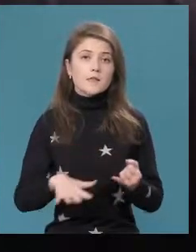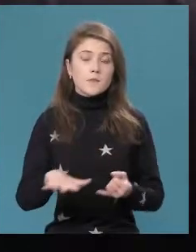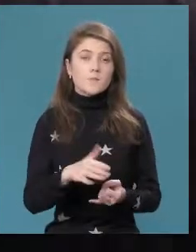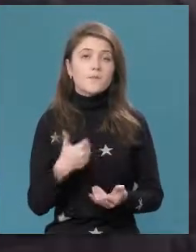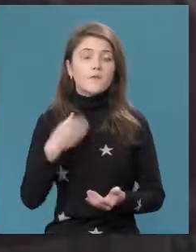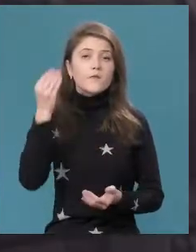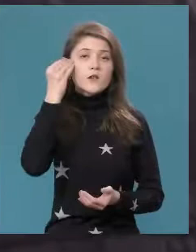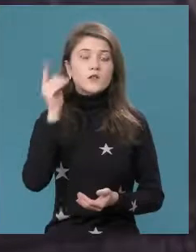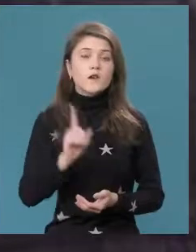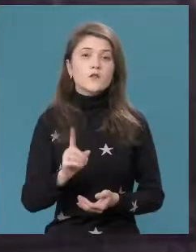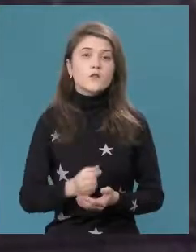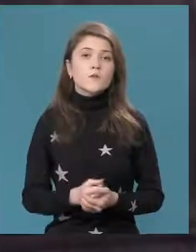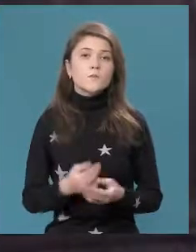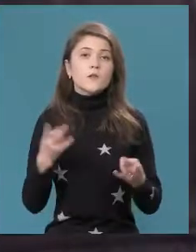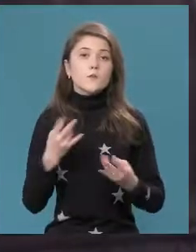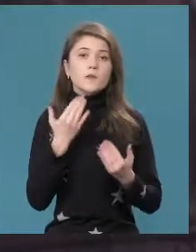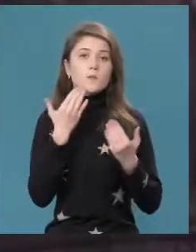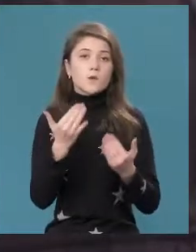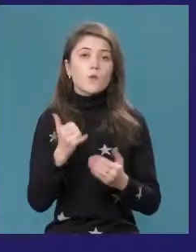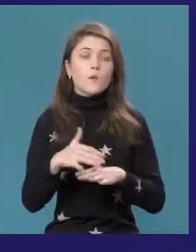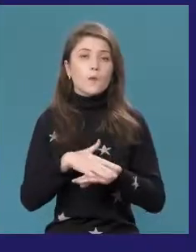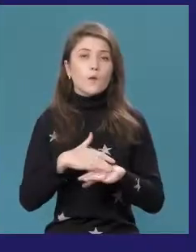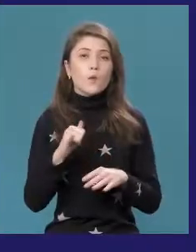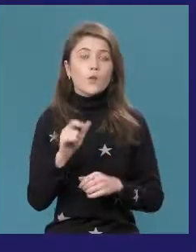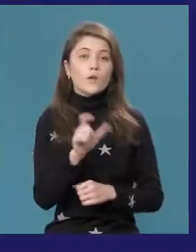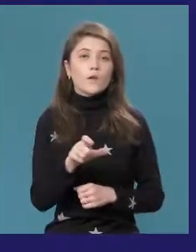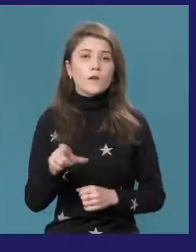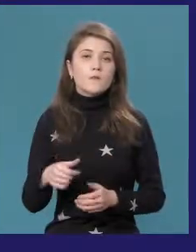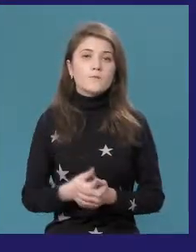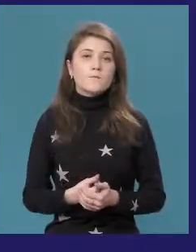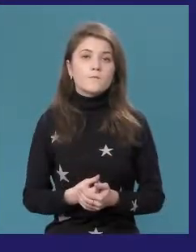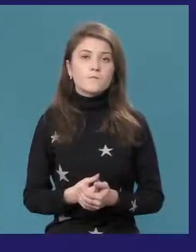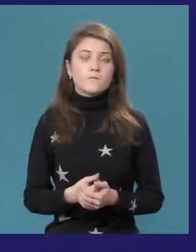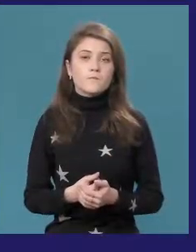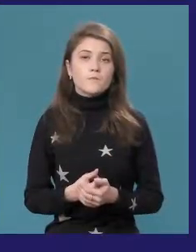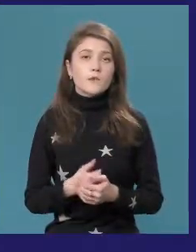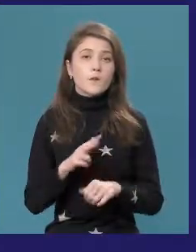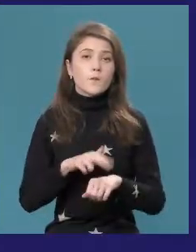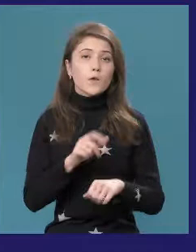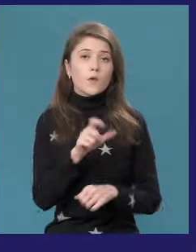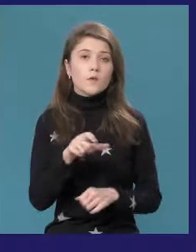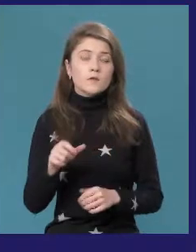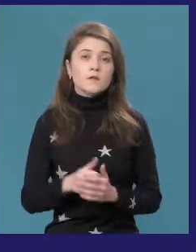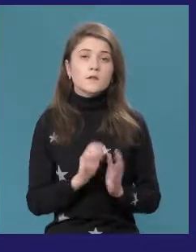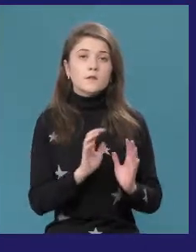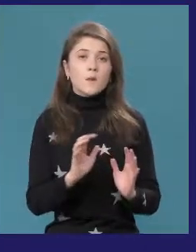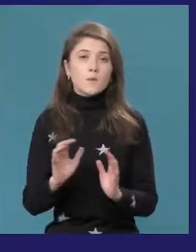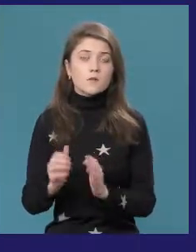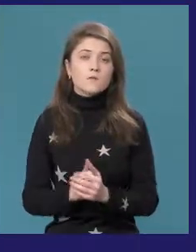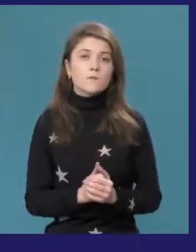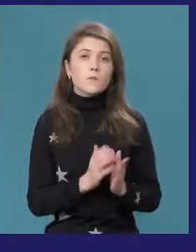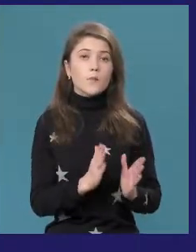що треба запитати у народу, у людей. 10 інспекторів патрульної поліції забезпечили охорону громадського